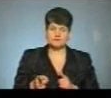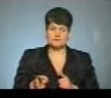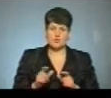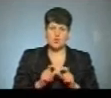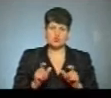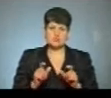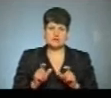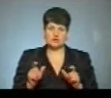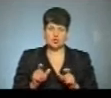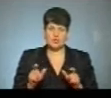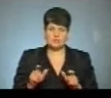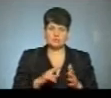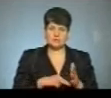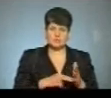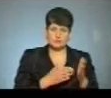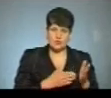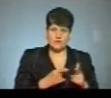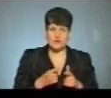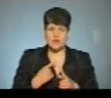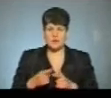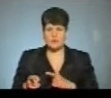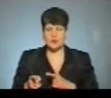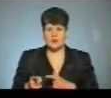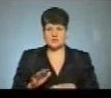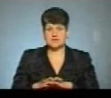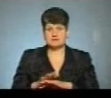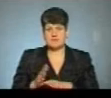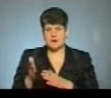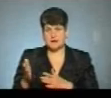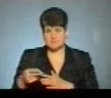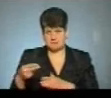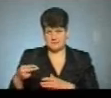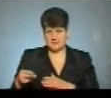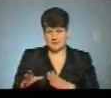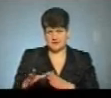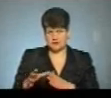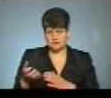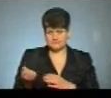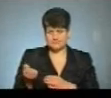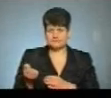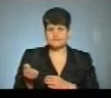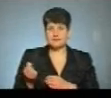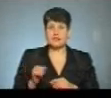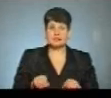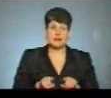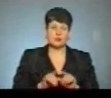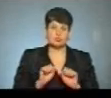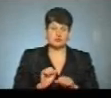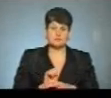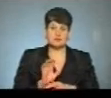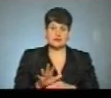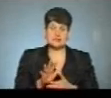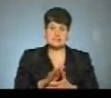установи фіскальної служби або через банківські установи, які підтримують електронний підпис. І також можна надіслати